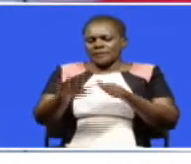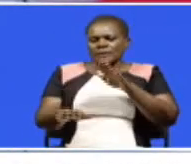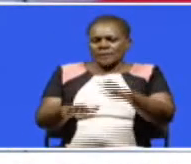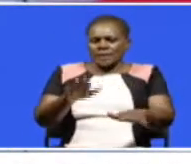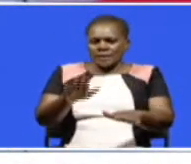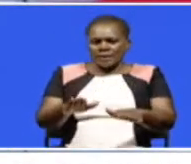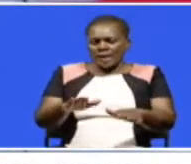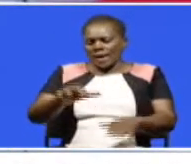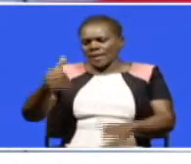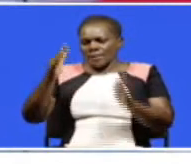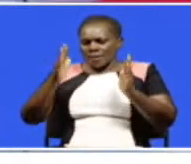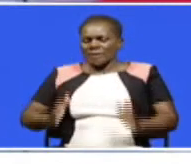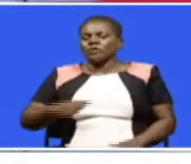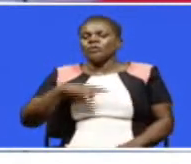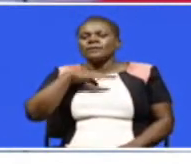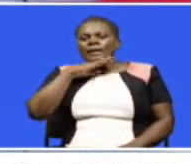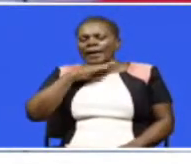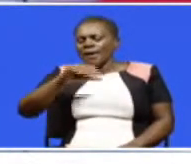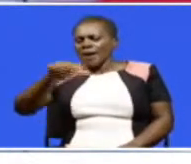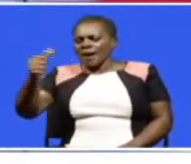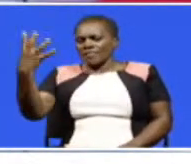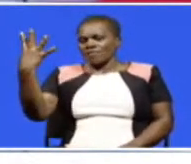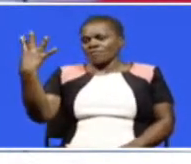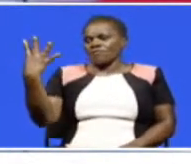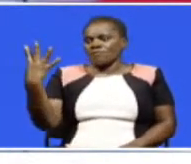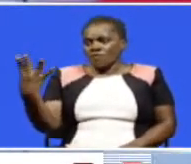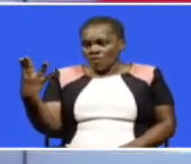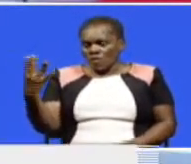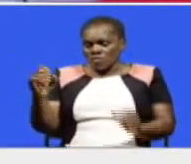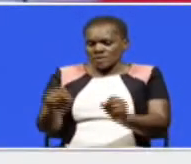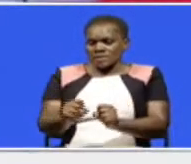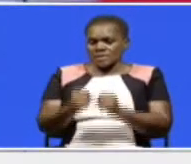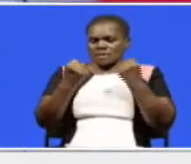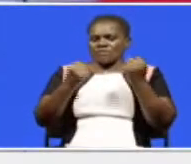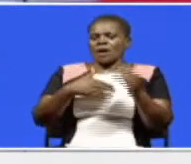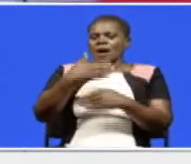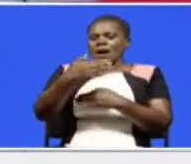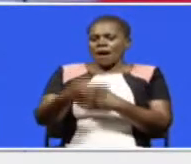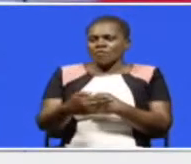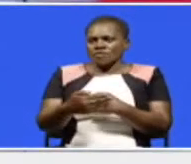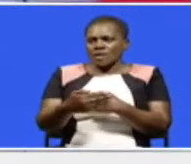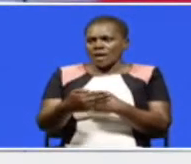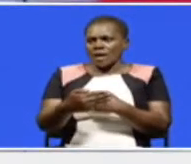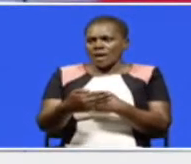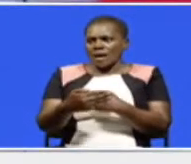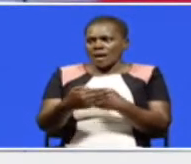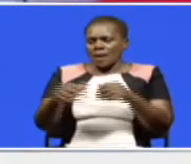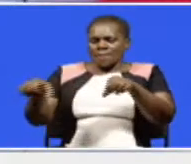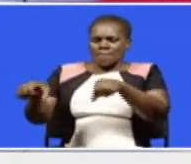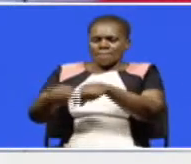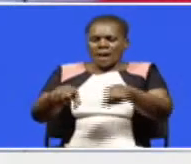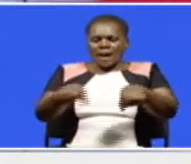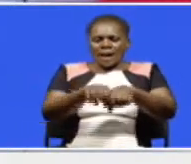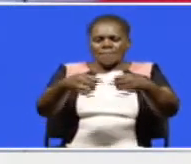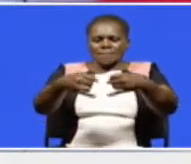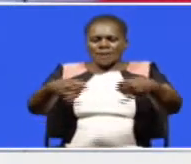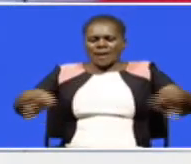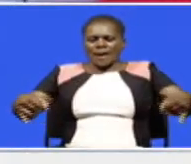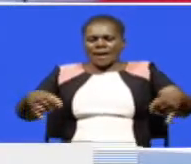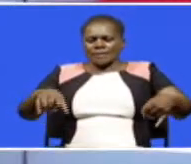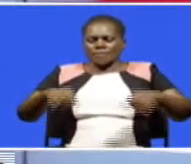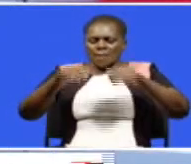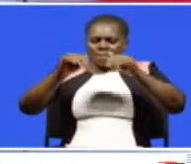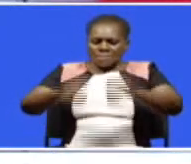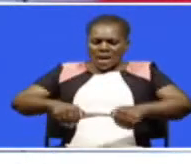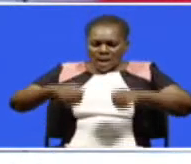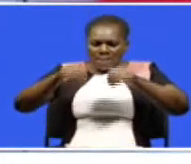kwamba mtu mwingine aliaga dunia huku wengine 4 wakiokolewa baada ya ule mtaro wa majitaka ambao walikuwa